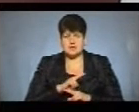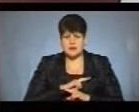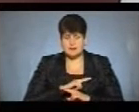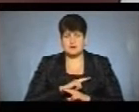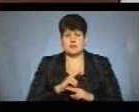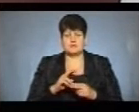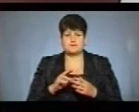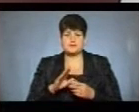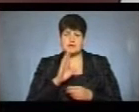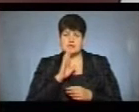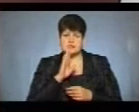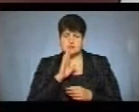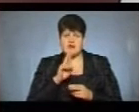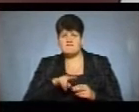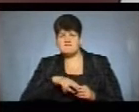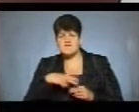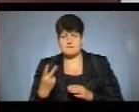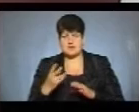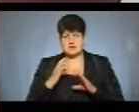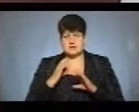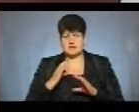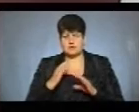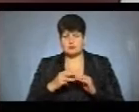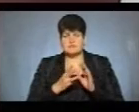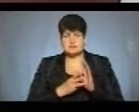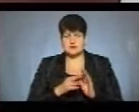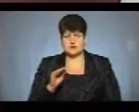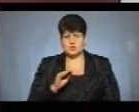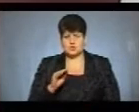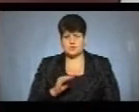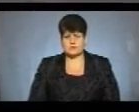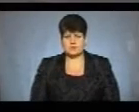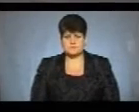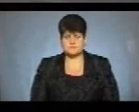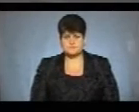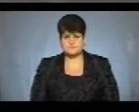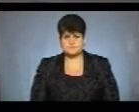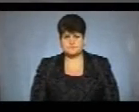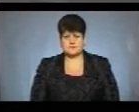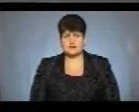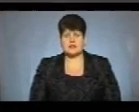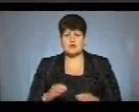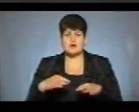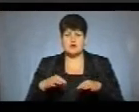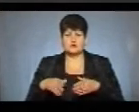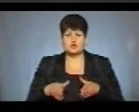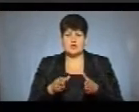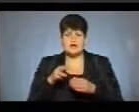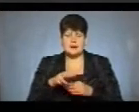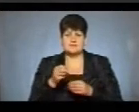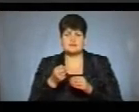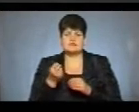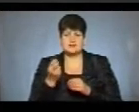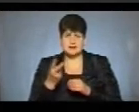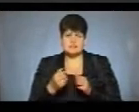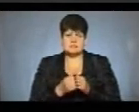Підволочиського району. Вона випала із рейсового автобуса 18 жовтня. Ми на автодорозі М-12 Стрий-Знам'янка